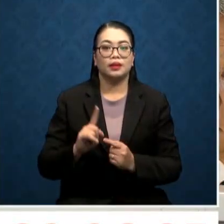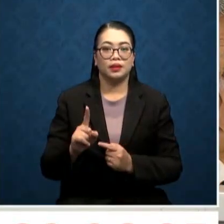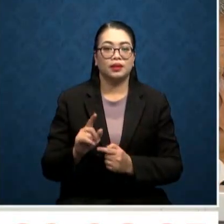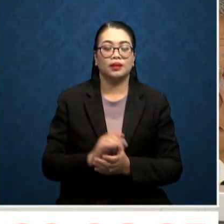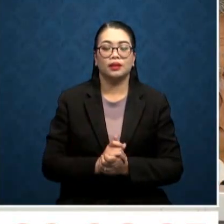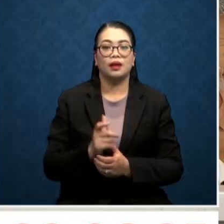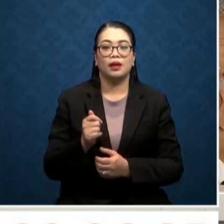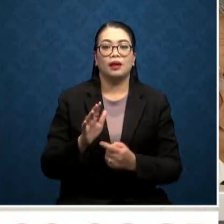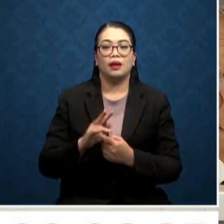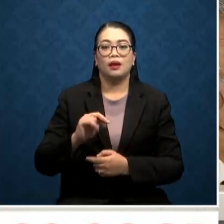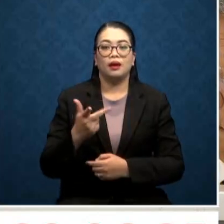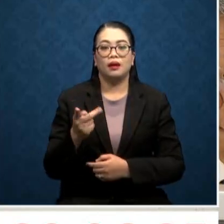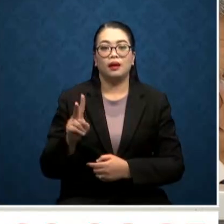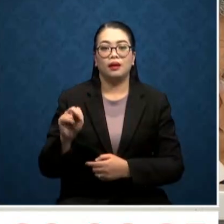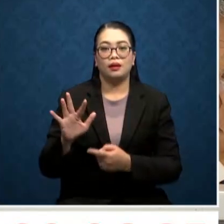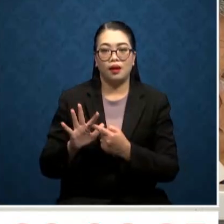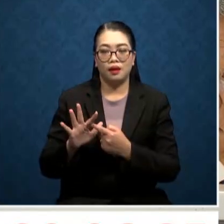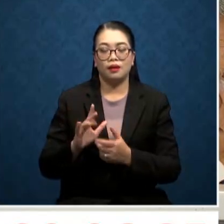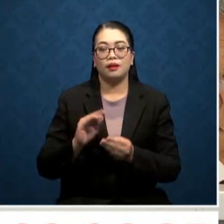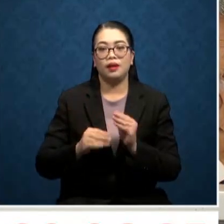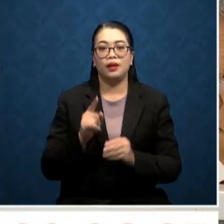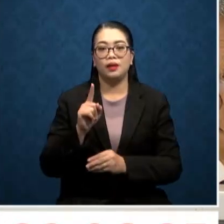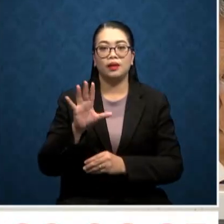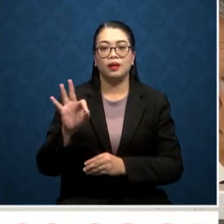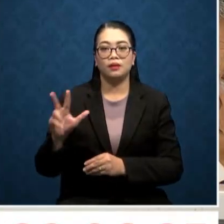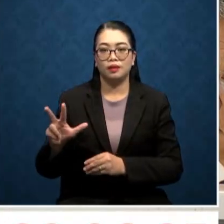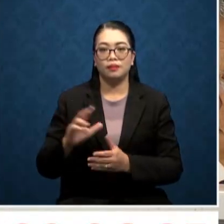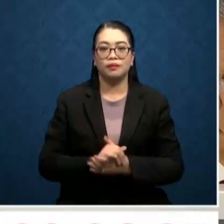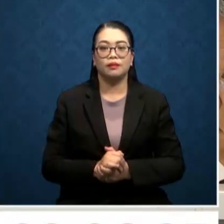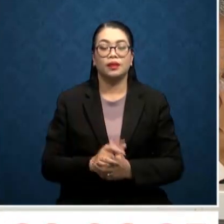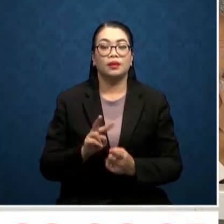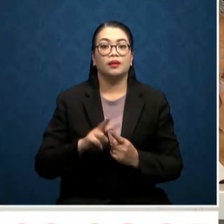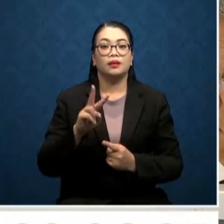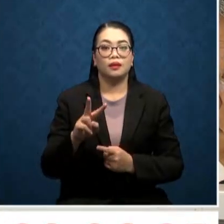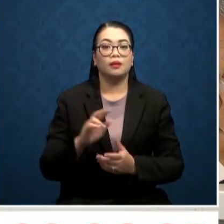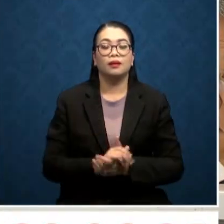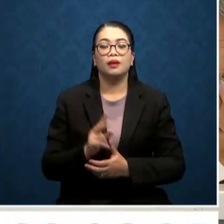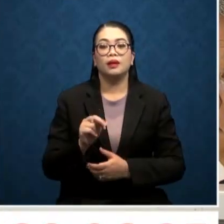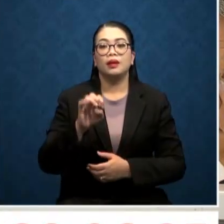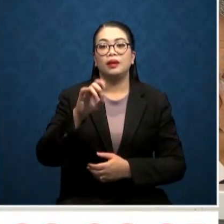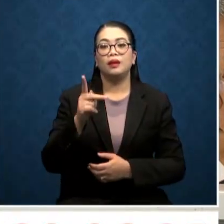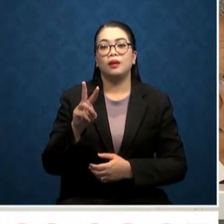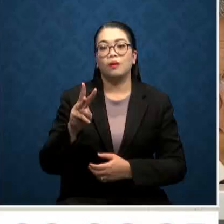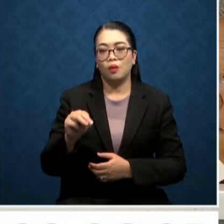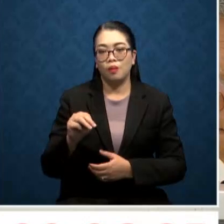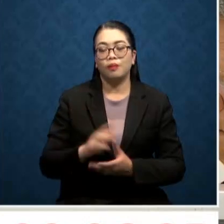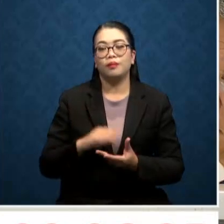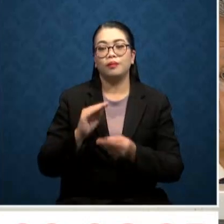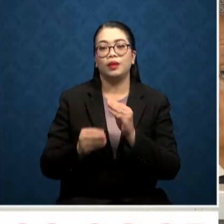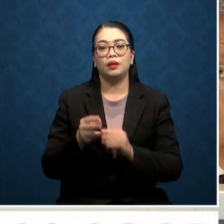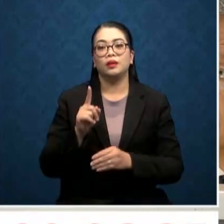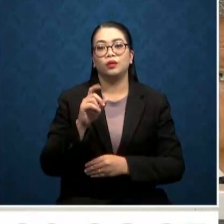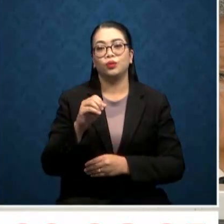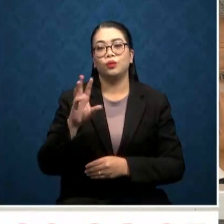างอังคณานีละภัยจิตเลขที่193 2นายนิคมมากรุ่งแจ้งเลข